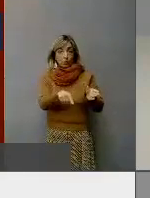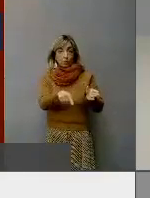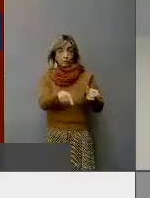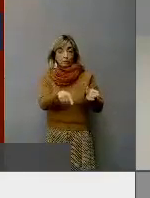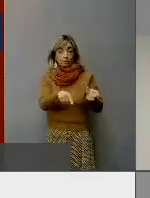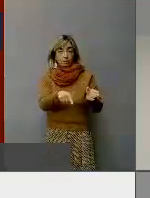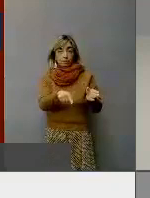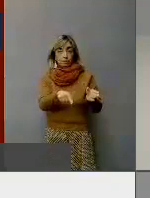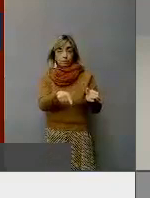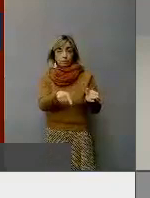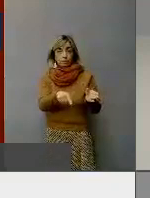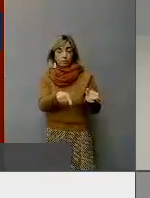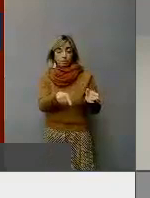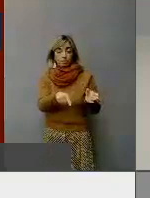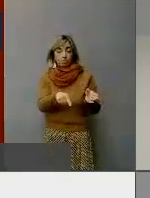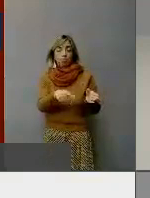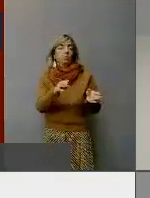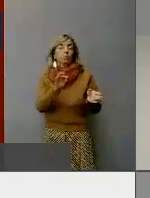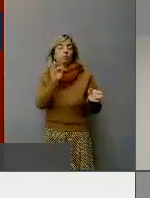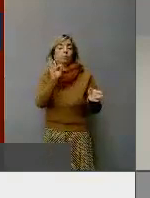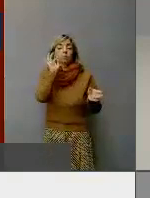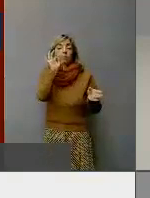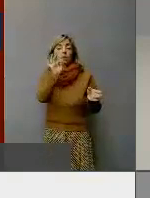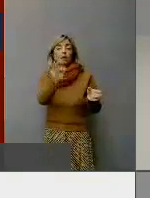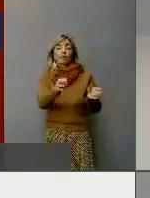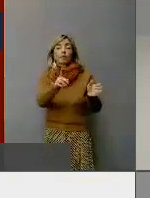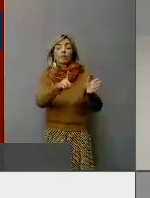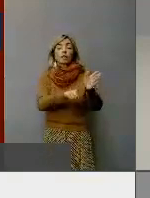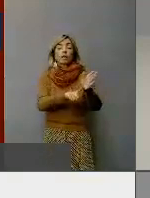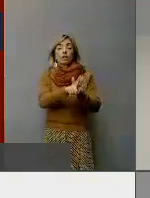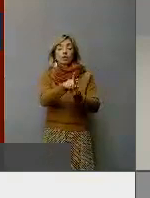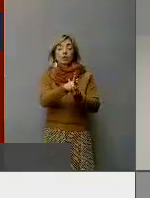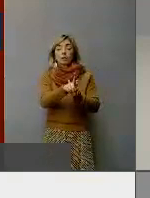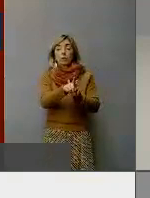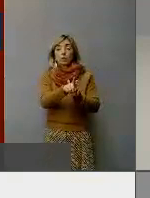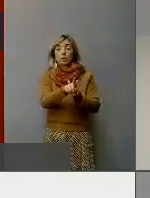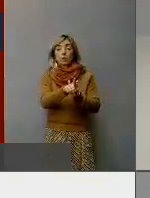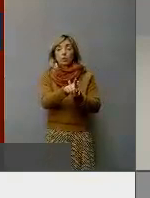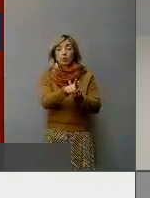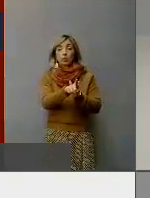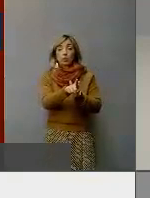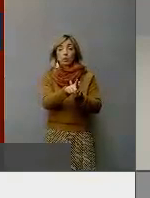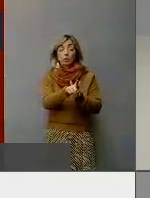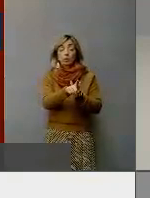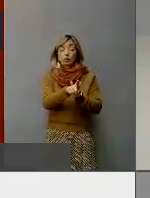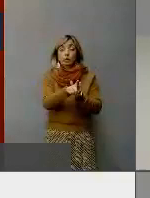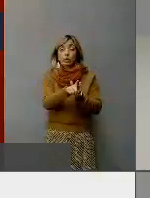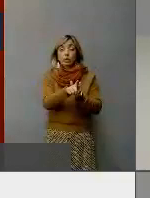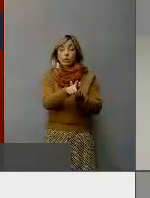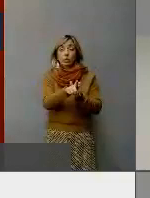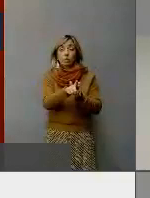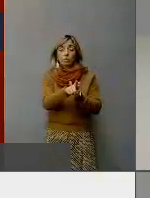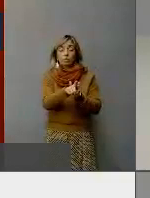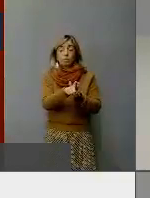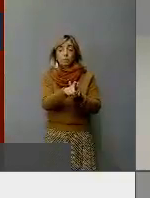per arrivare a un risultato e da una parte